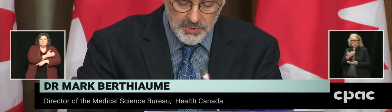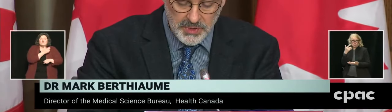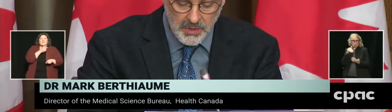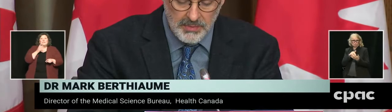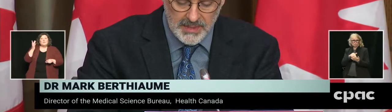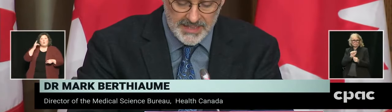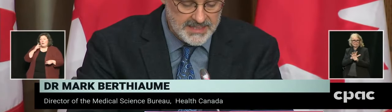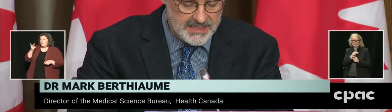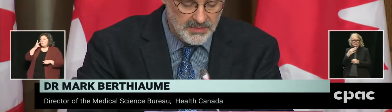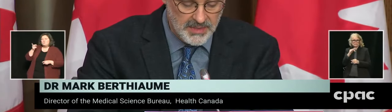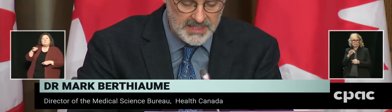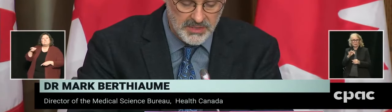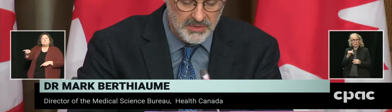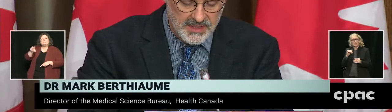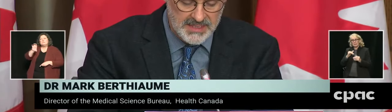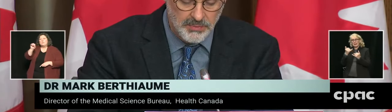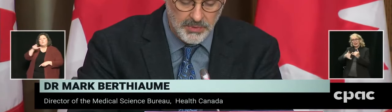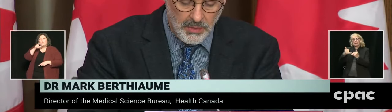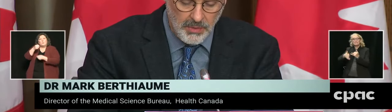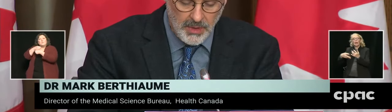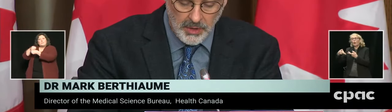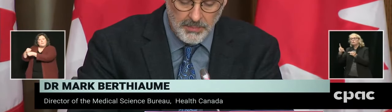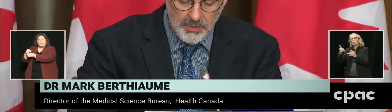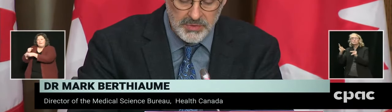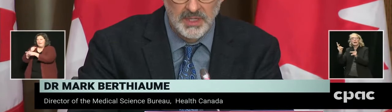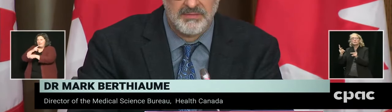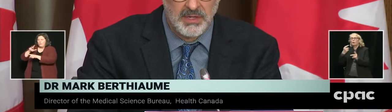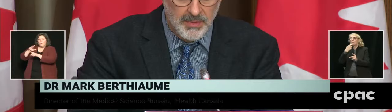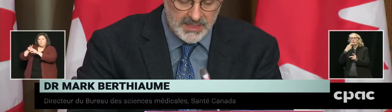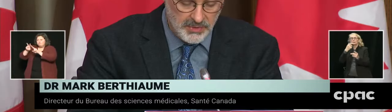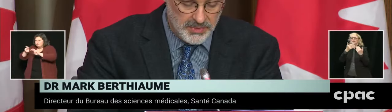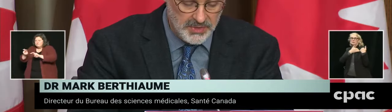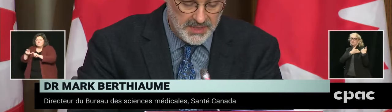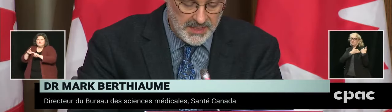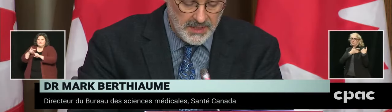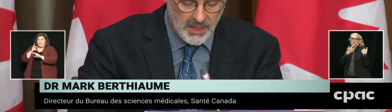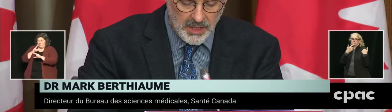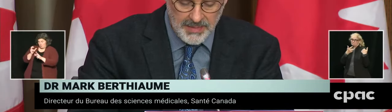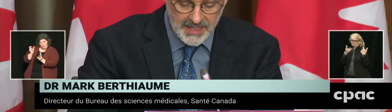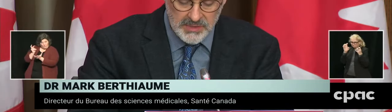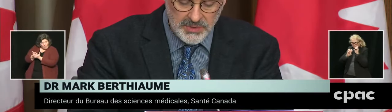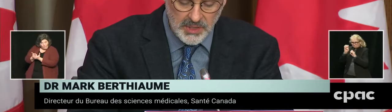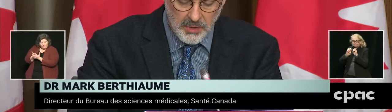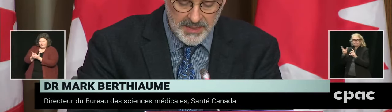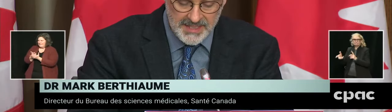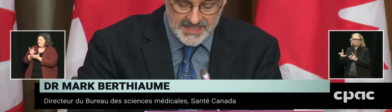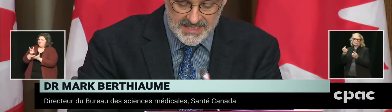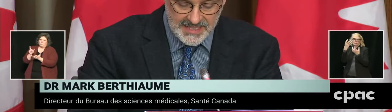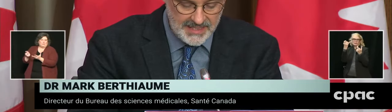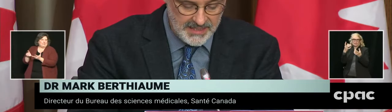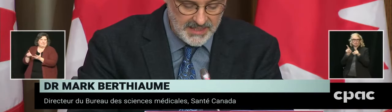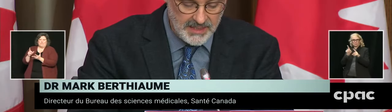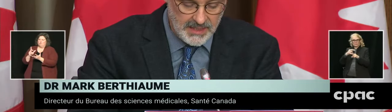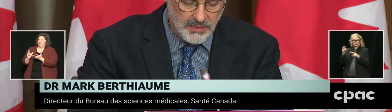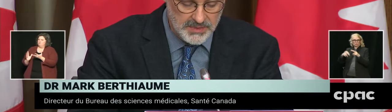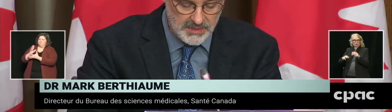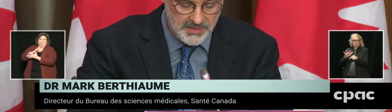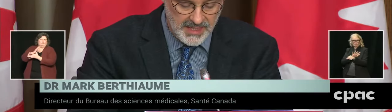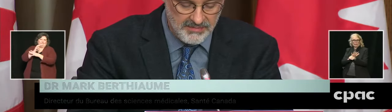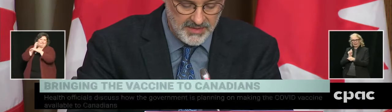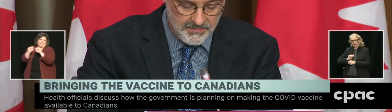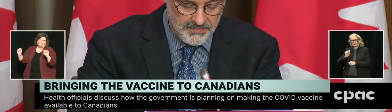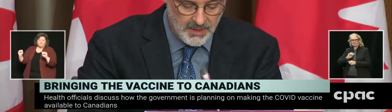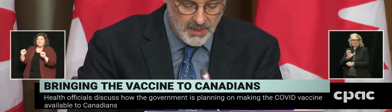mais au bout du compte, la décision de les autoriser ou non repose sur l'évaluation de données comme les résultats complets des essais cliniques qui